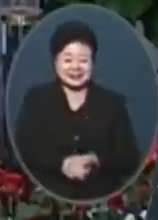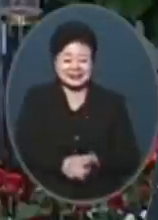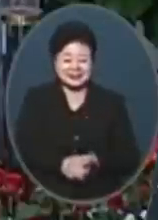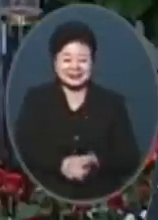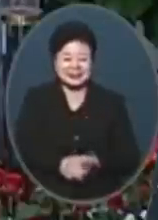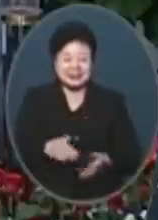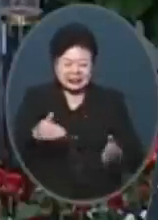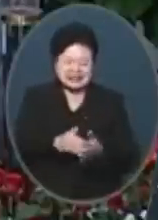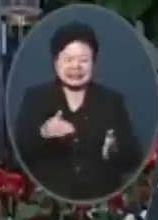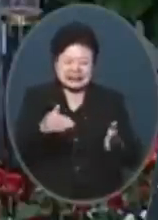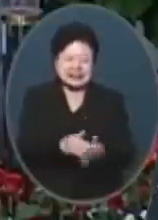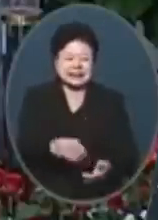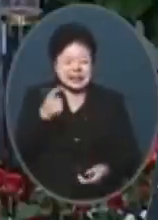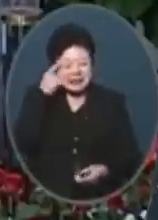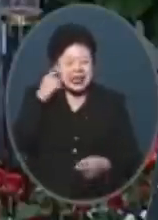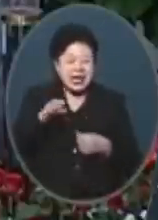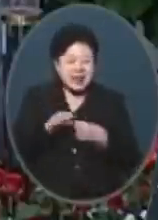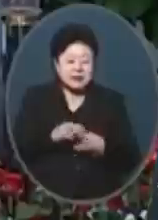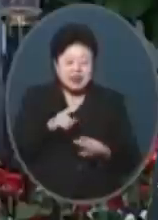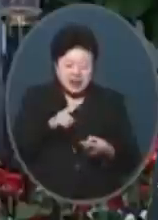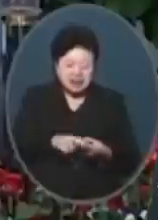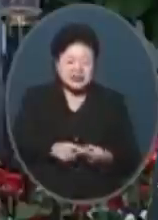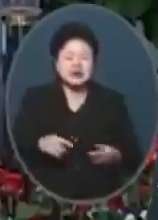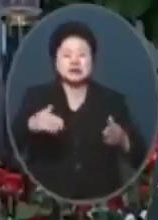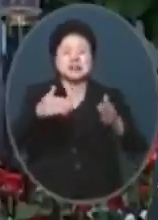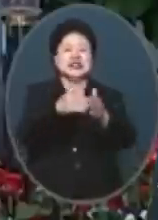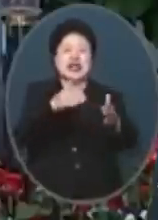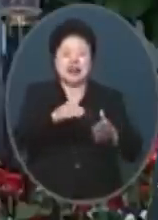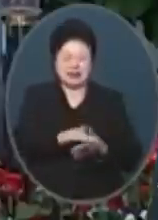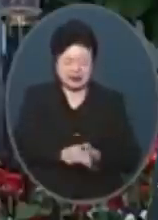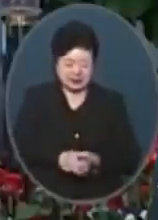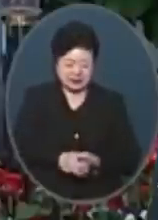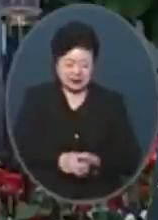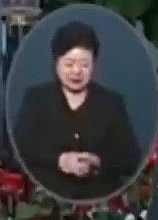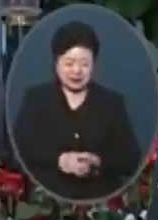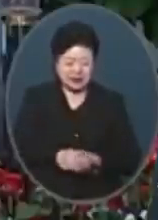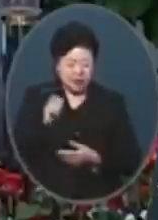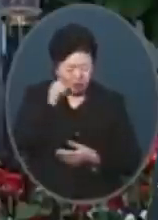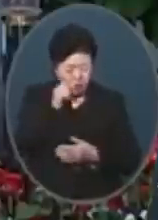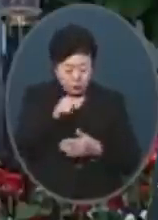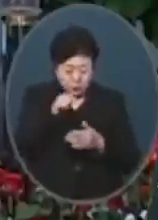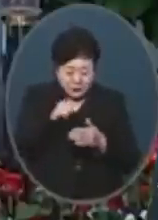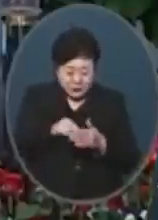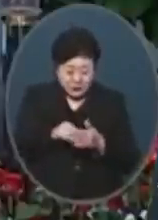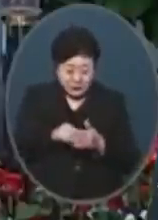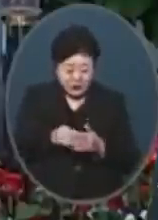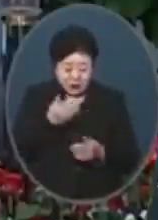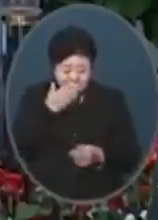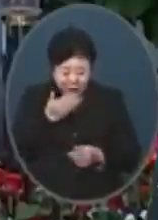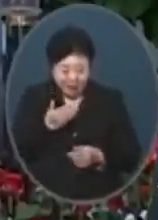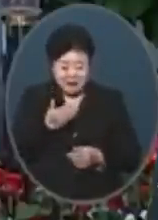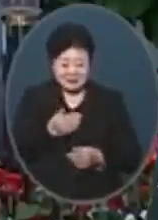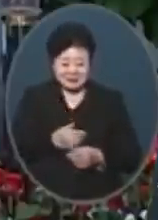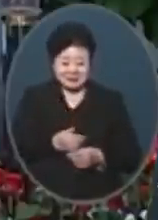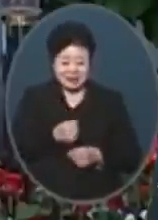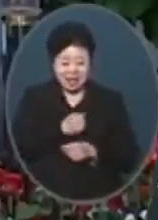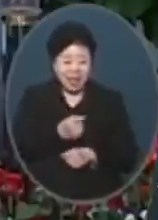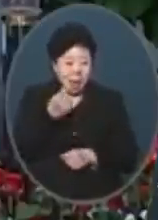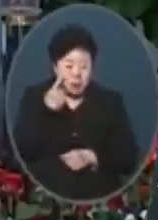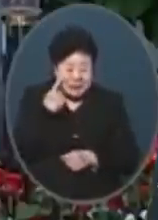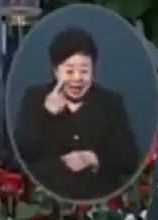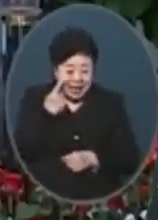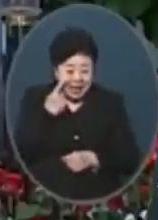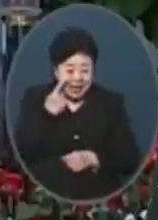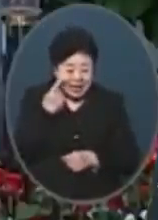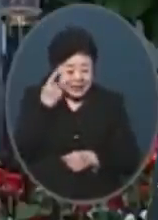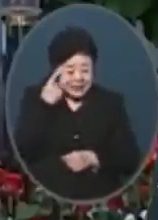끝장났다고 생각하면 그대로 인생이 끝장나고 맙니다. 하지만 어려움 속에서도 할 수 있다, 해보자라고 생각하는